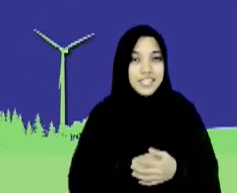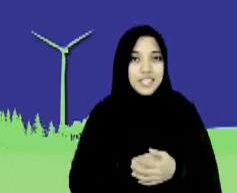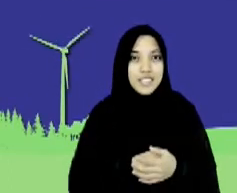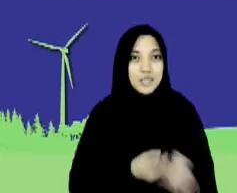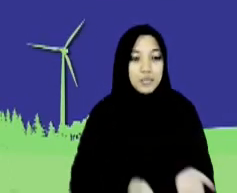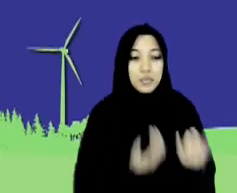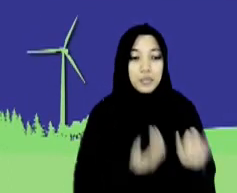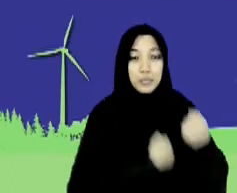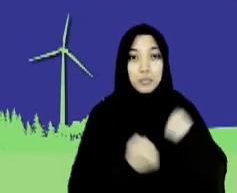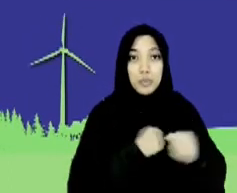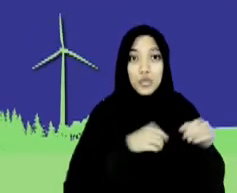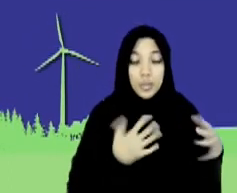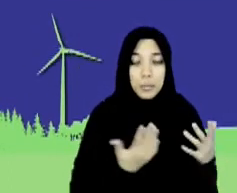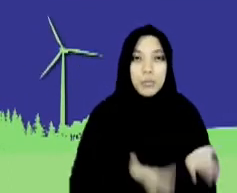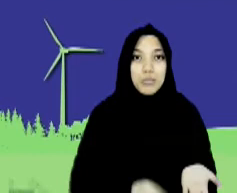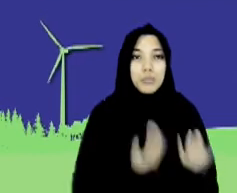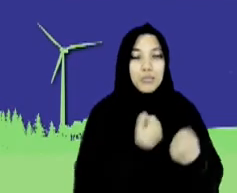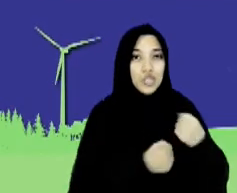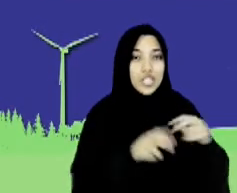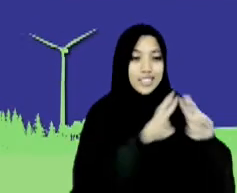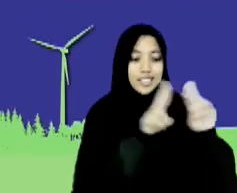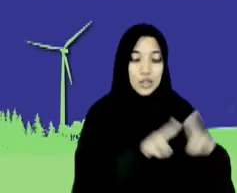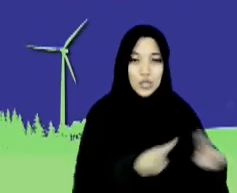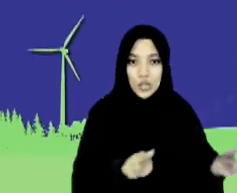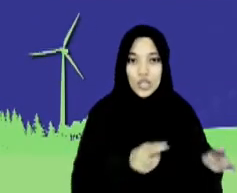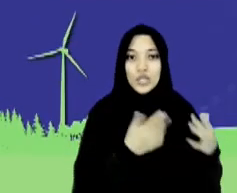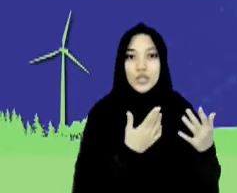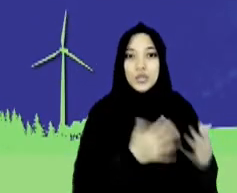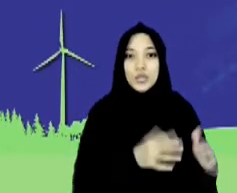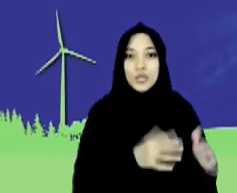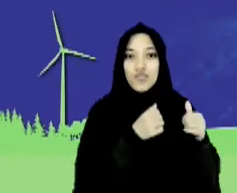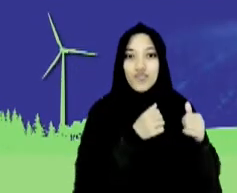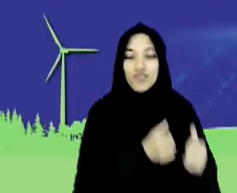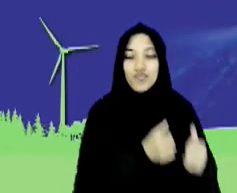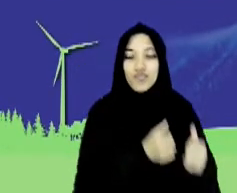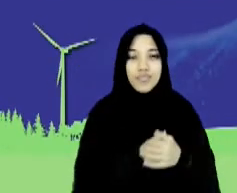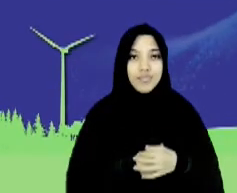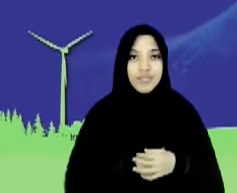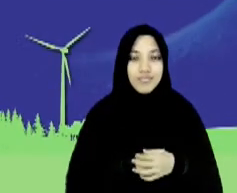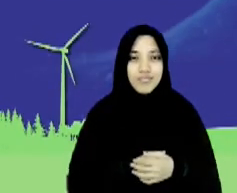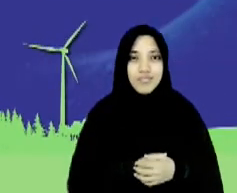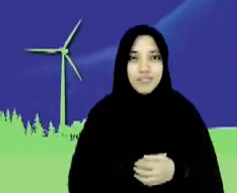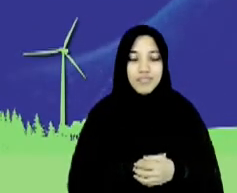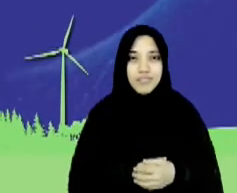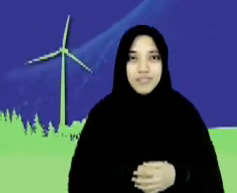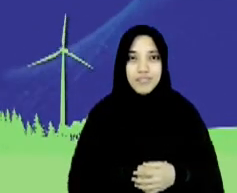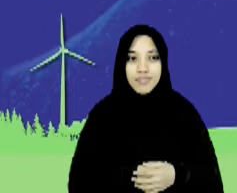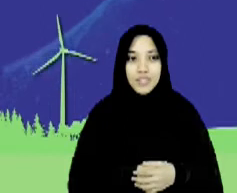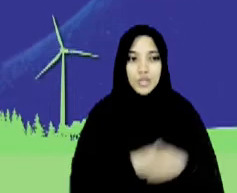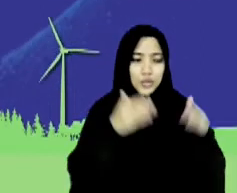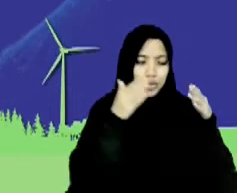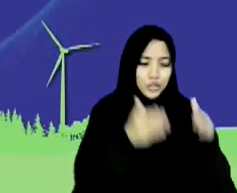perusahaan internasional yang sangatal terutama dalam eh eh